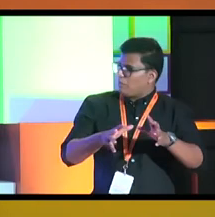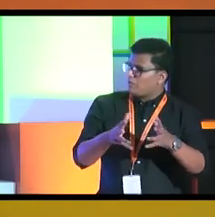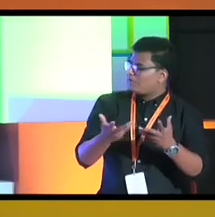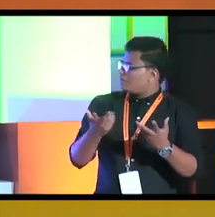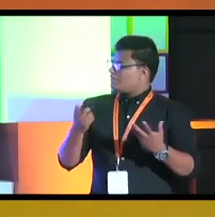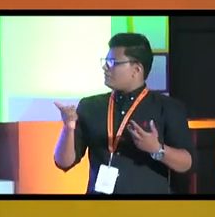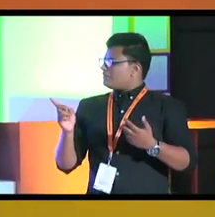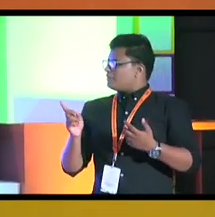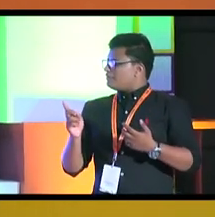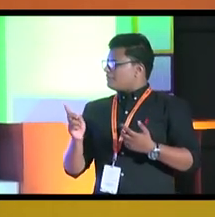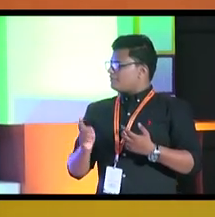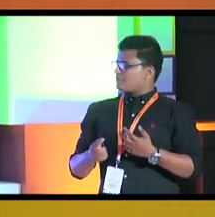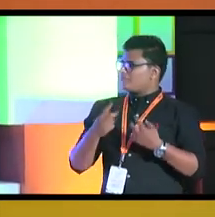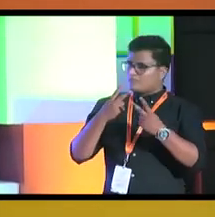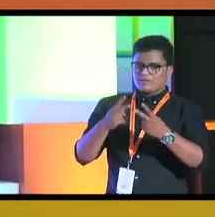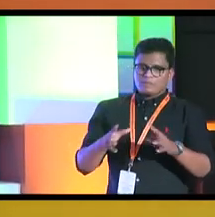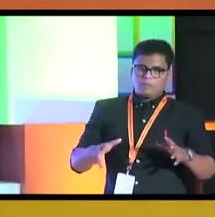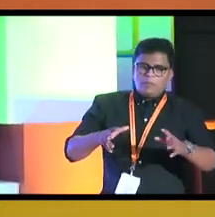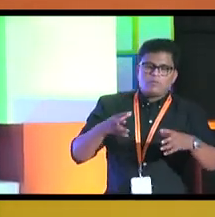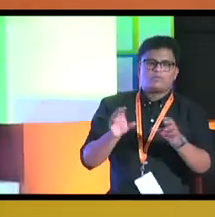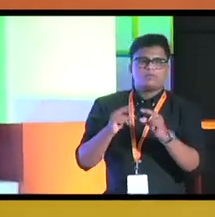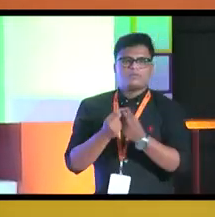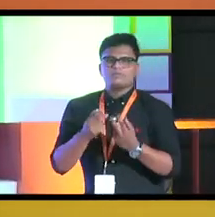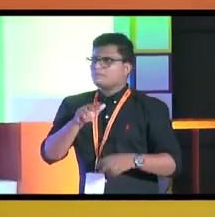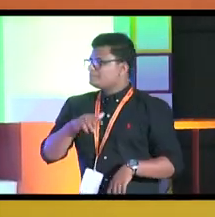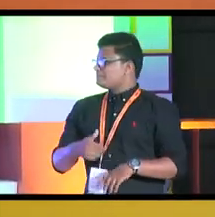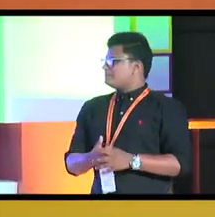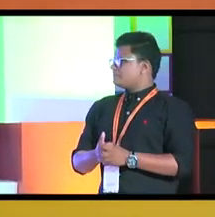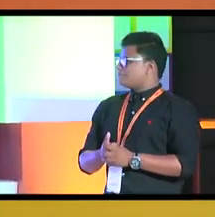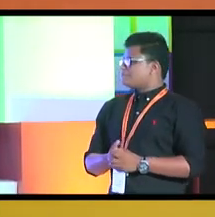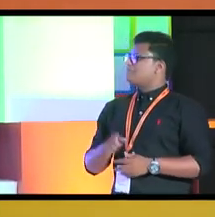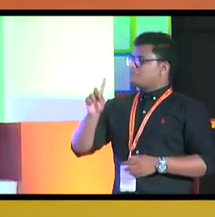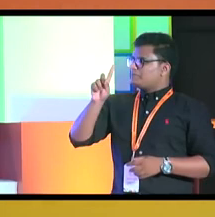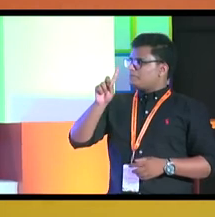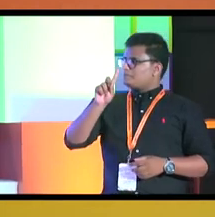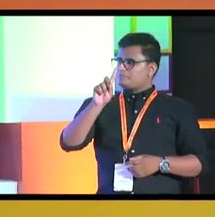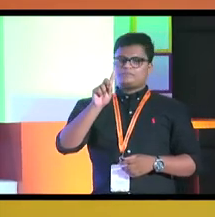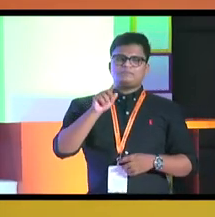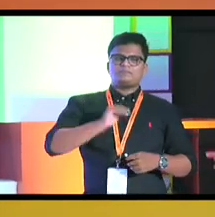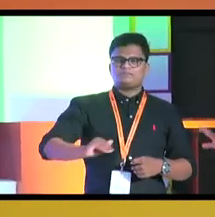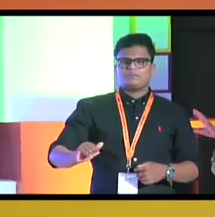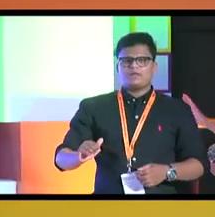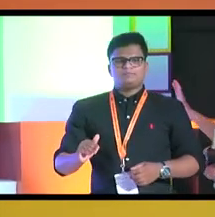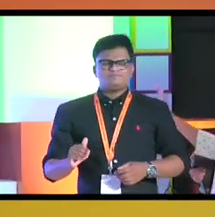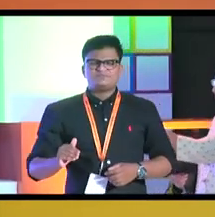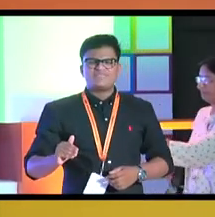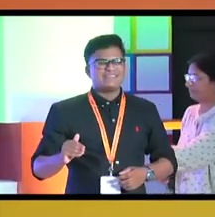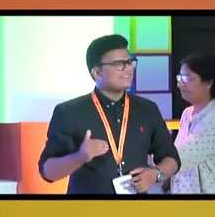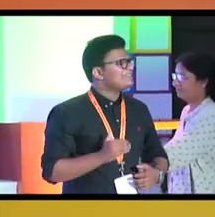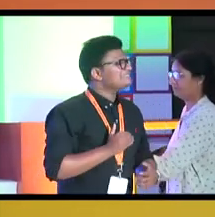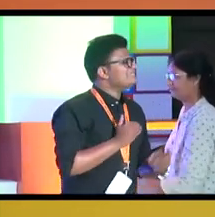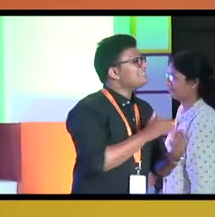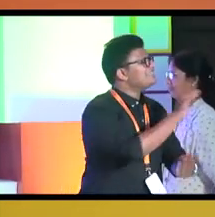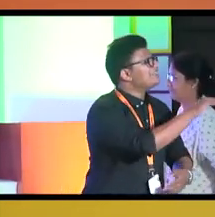आई अंडरस्टैंड यू नो वॉट भो भो ग्रुप मीन्स, भो भो ग्रुप का एक बच्चा मेरे पास आकर कहने लगा कि